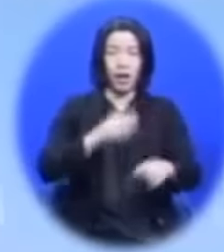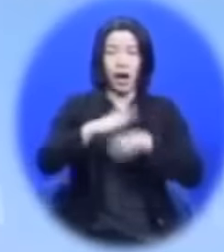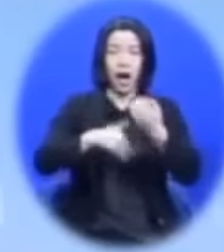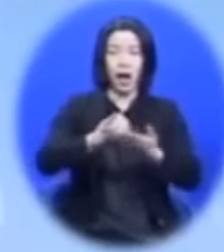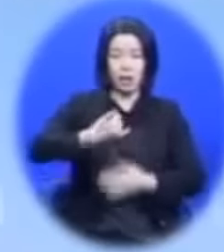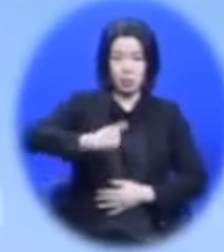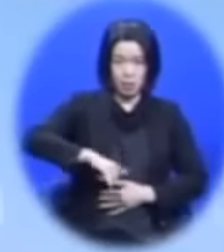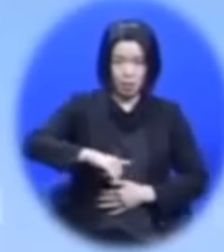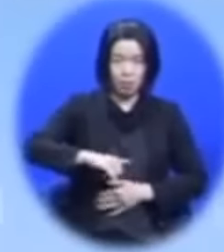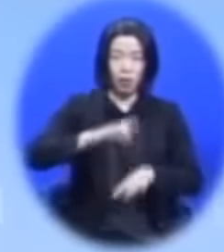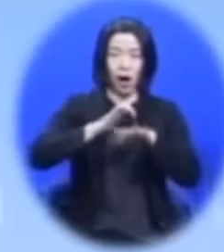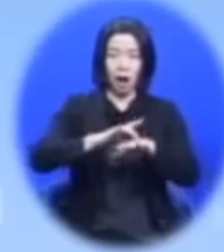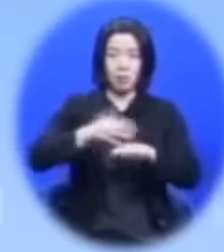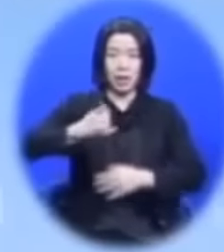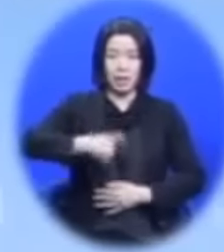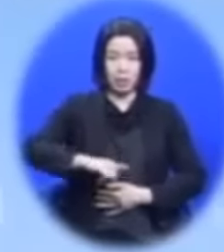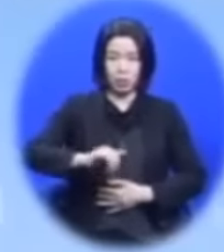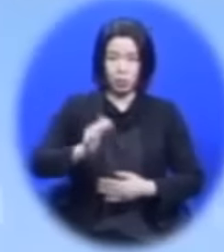자녀와 악마의 자녀가,